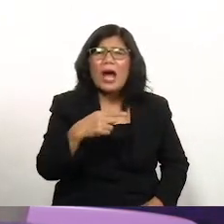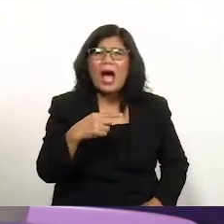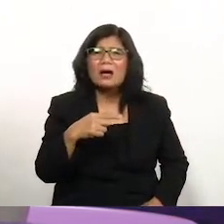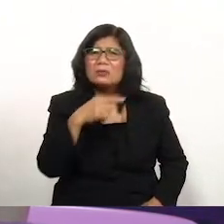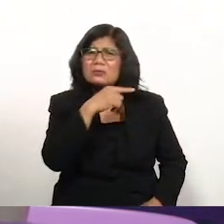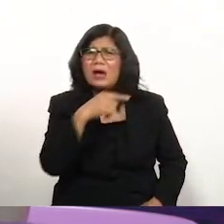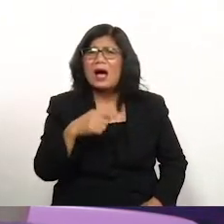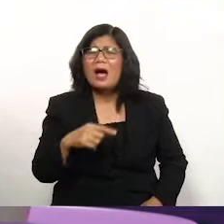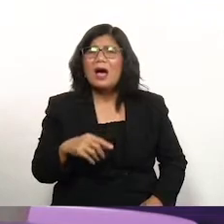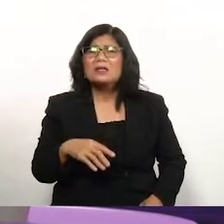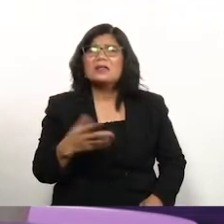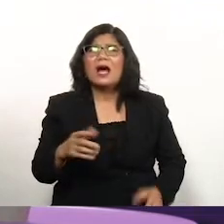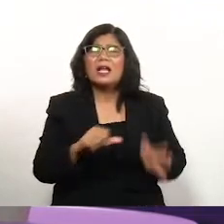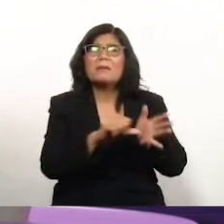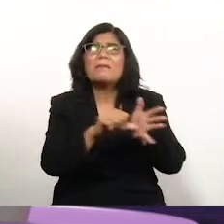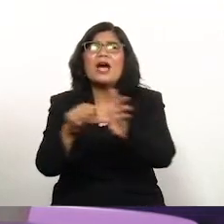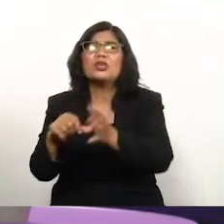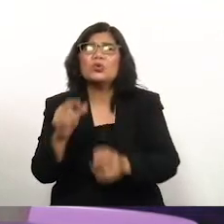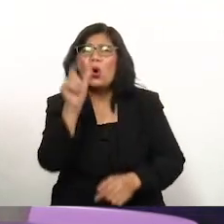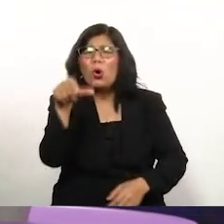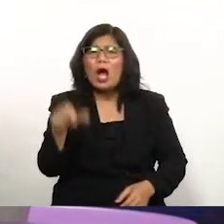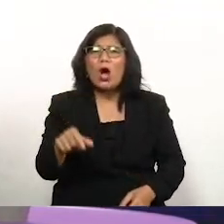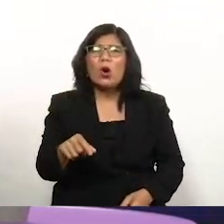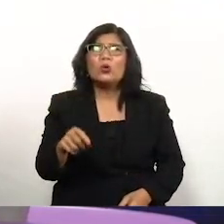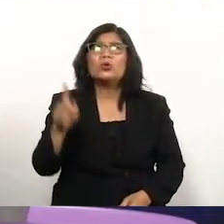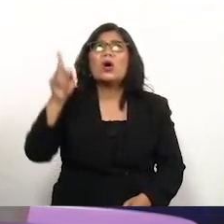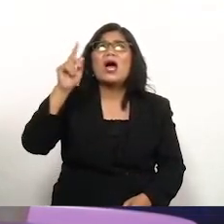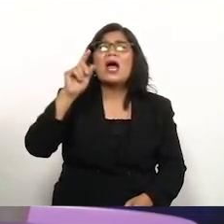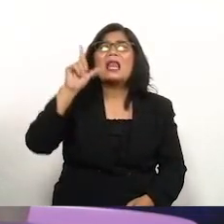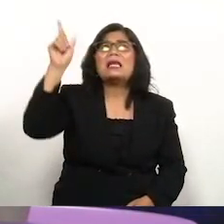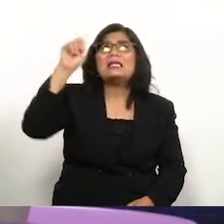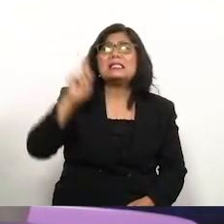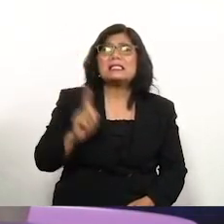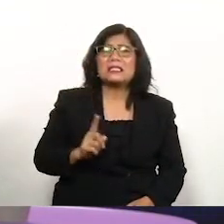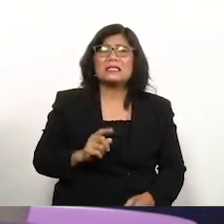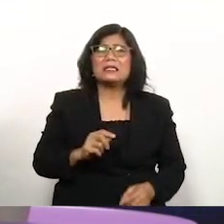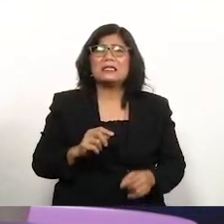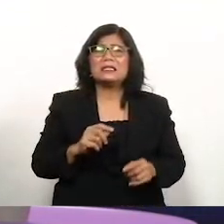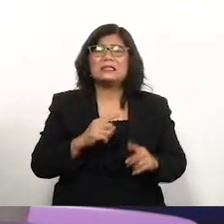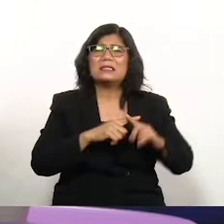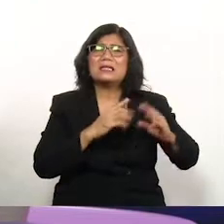Hai jangankan untuk membantu orang untuk bayar uang listrik Reja kadang-kadang cukup